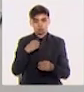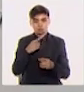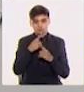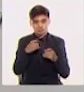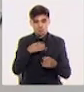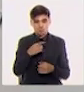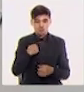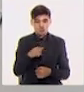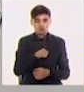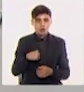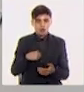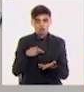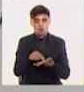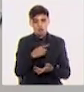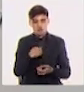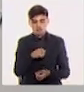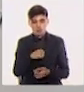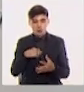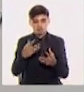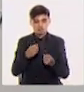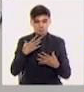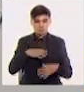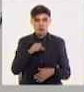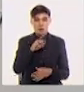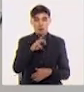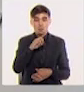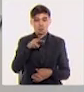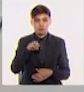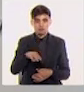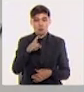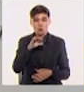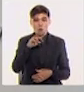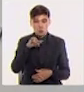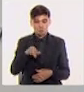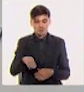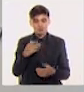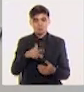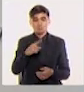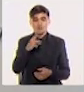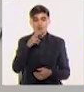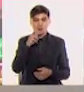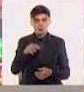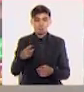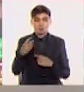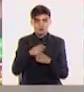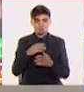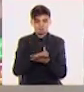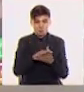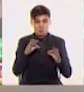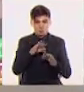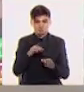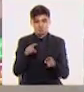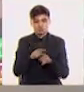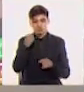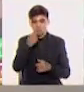мен өзім алдым или өзім не істедім демеймін. Аманат хоум және 31 арнаға жаңағы «Кел татуласайық» бағдарламасына көп рахмет. Реалити шоудың